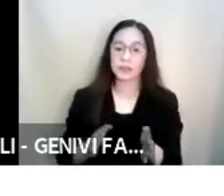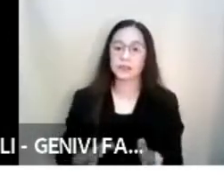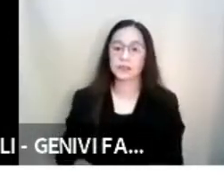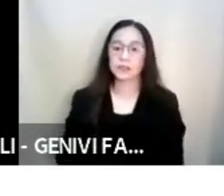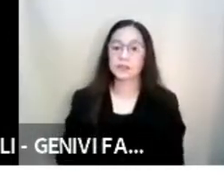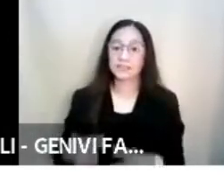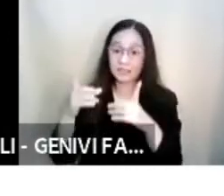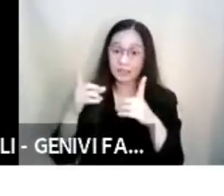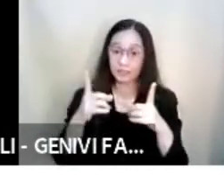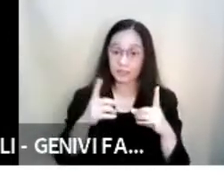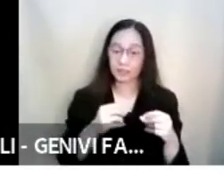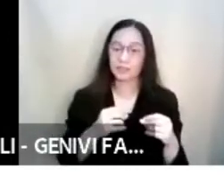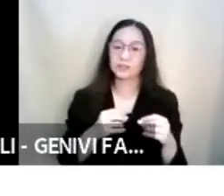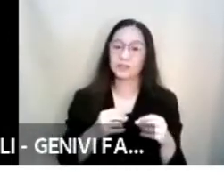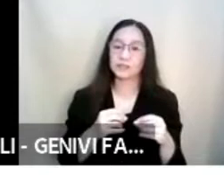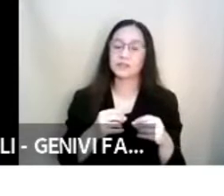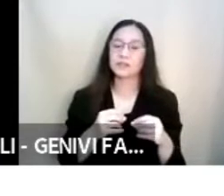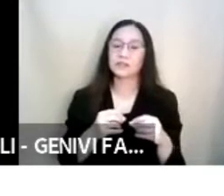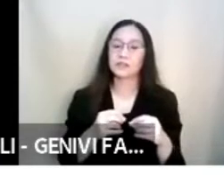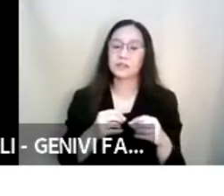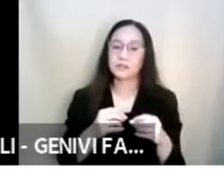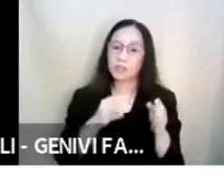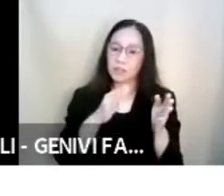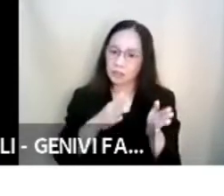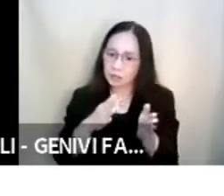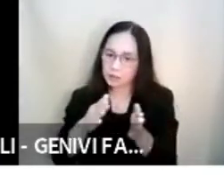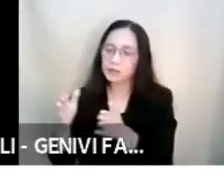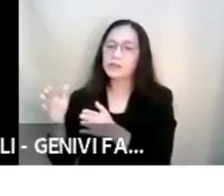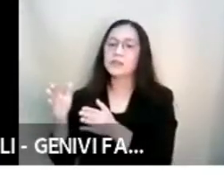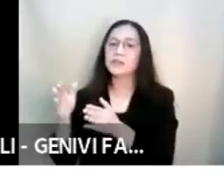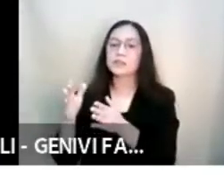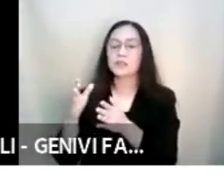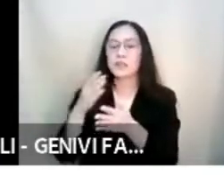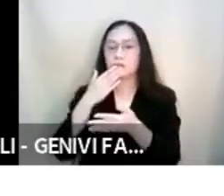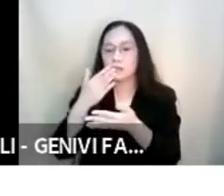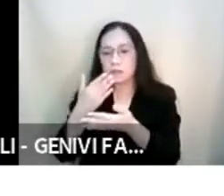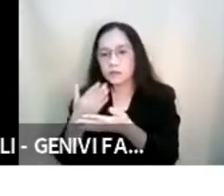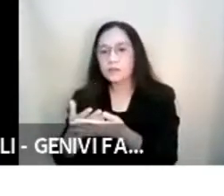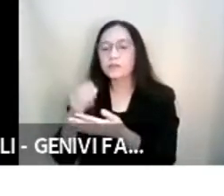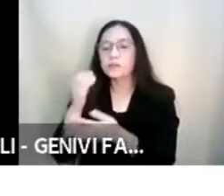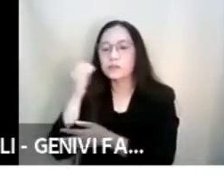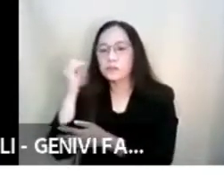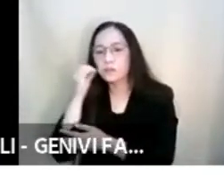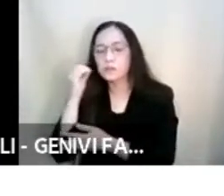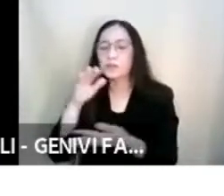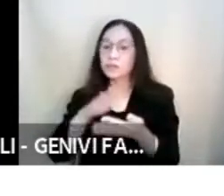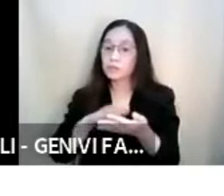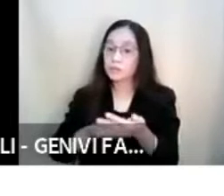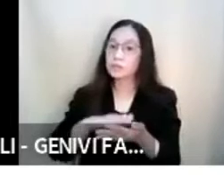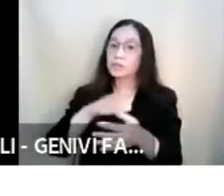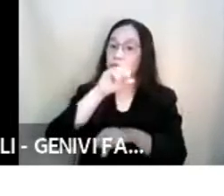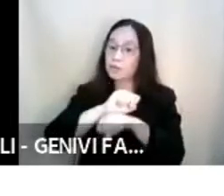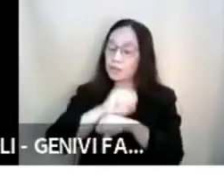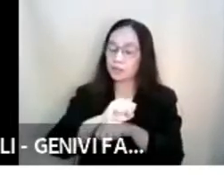ginagawa natin para maging maayos ang ating tahanan, no, ang ating eskwela, ang ating trabaho, yun po kailangan din natin ituro sa